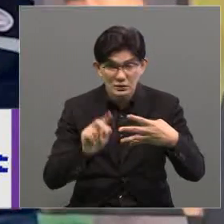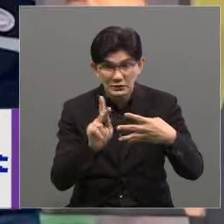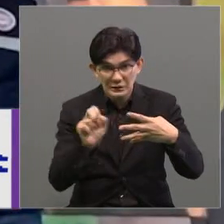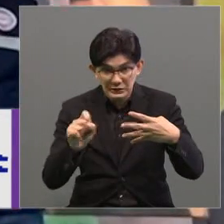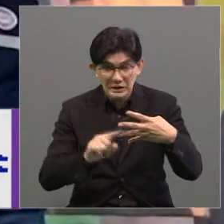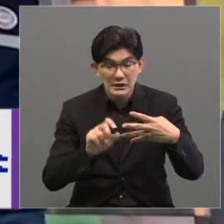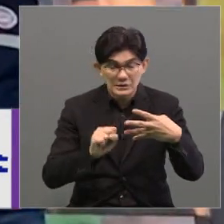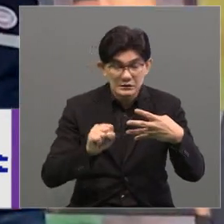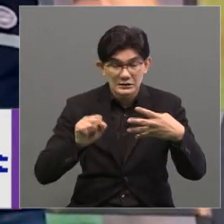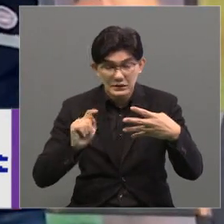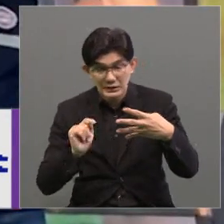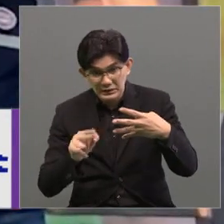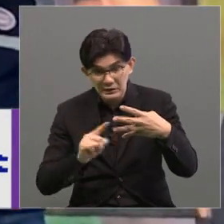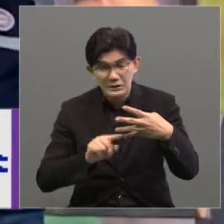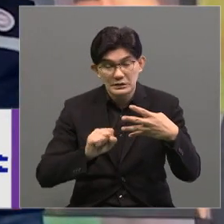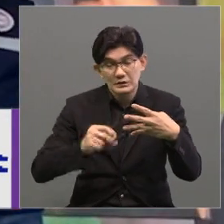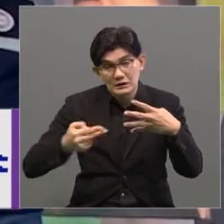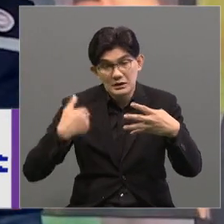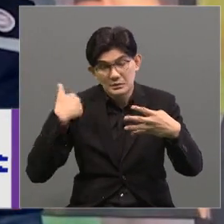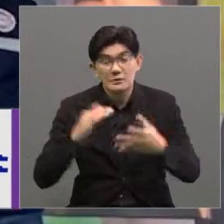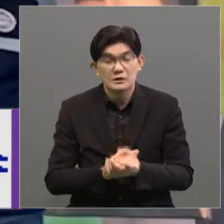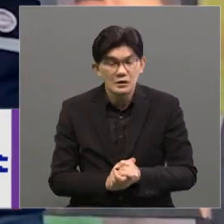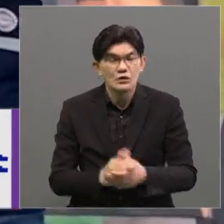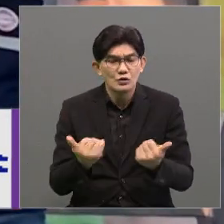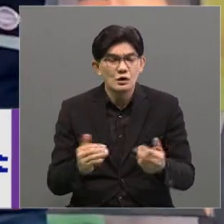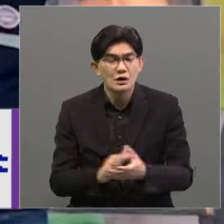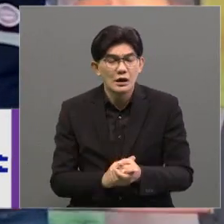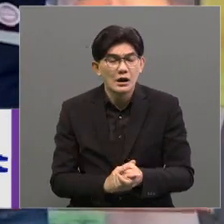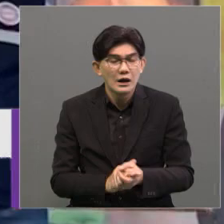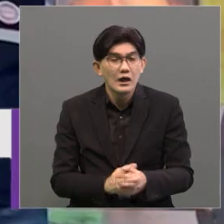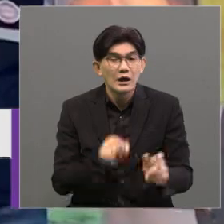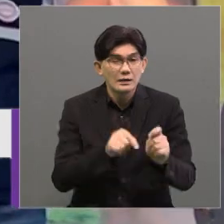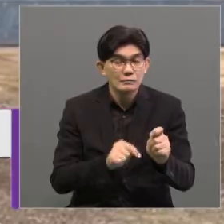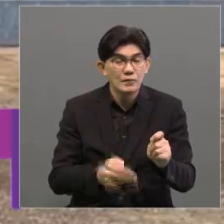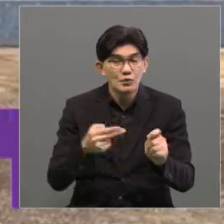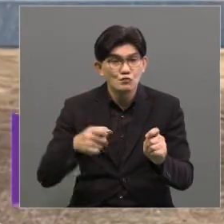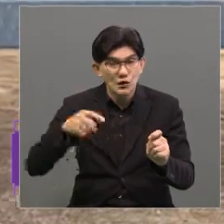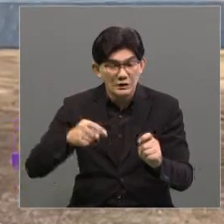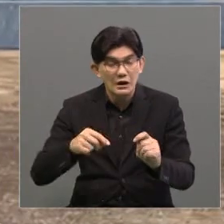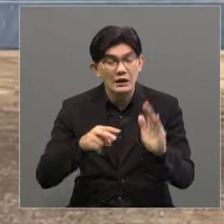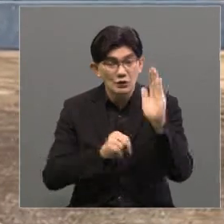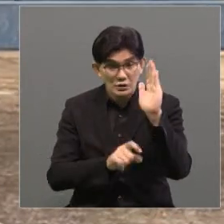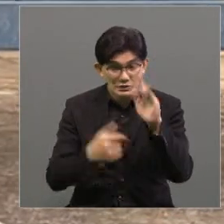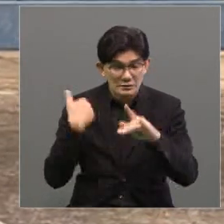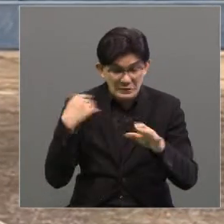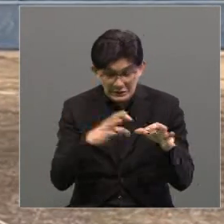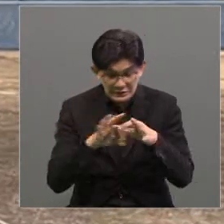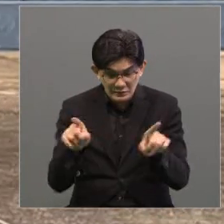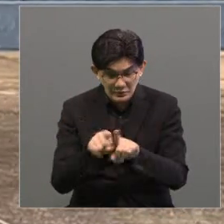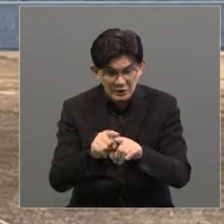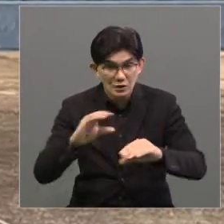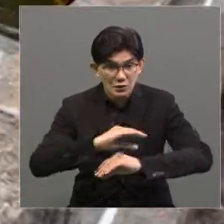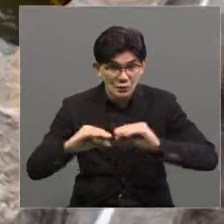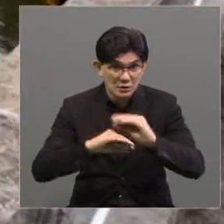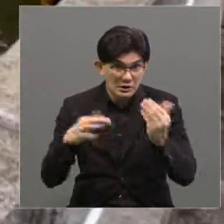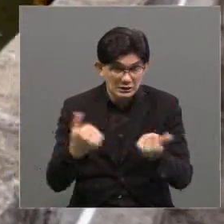สสินสทิงพระและสิงหนครรวมไปถึงบางส่วนของอำเภอหัวไซจังหวัดนครศรีธรรมราชด้วยที่ผ่านมาโครงการนี้นะ